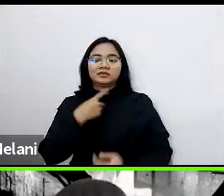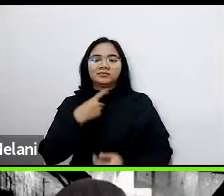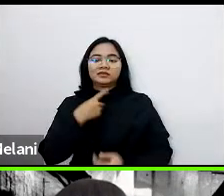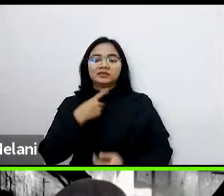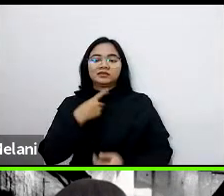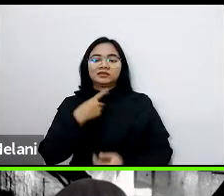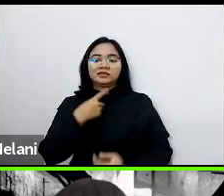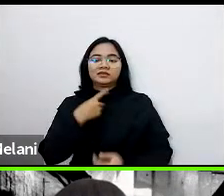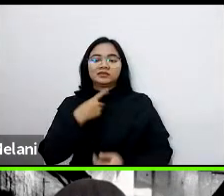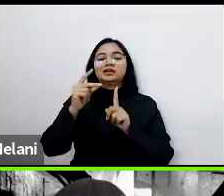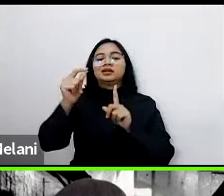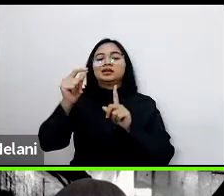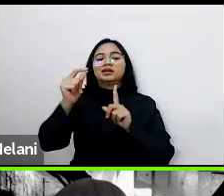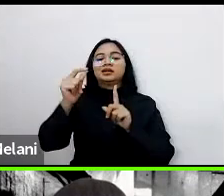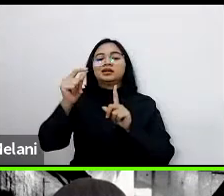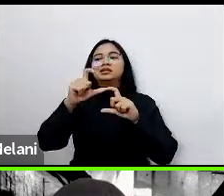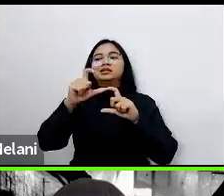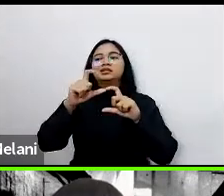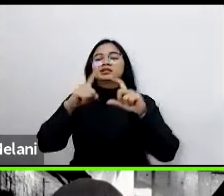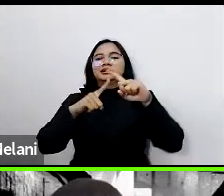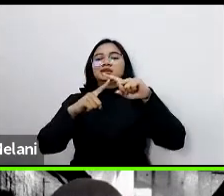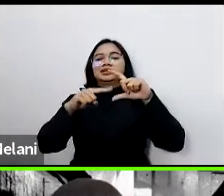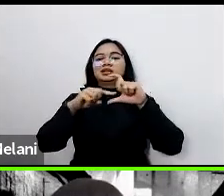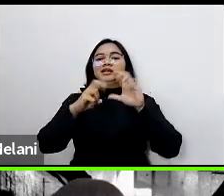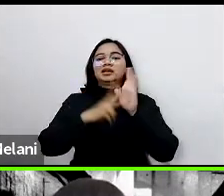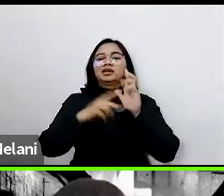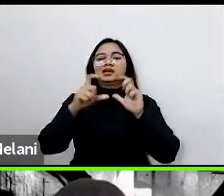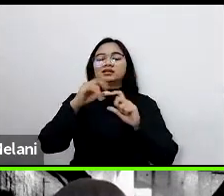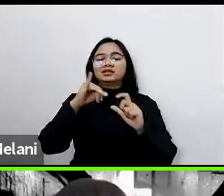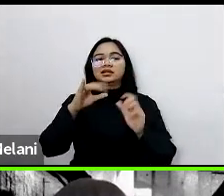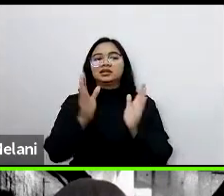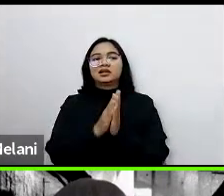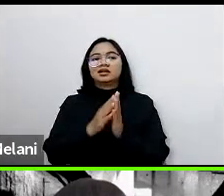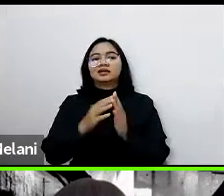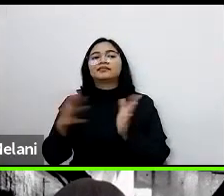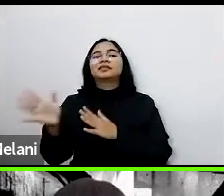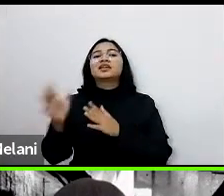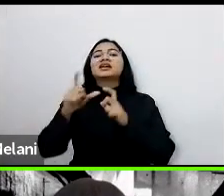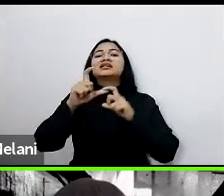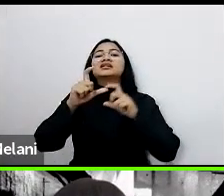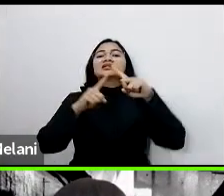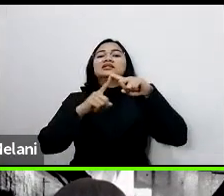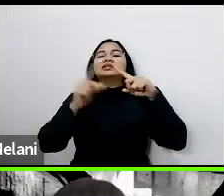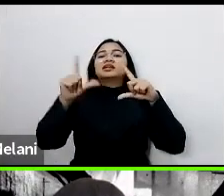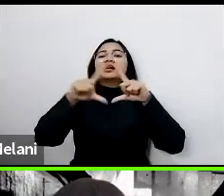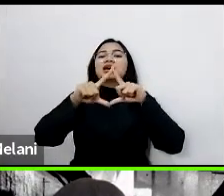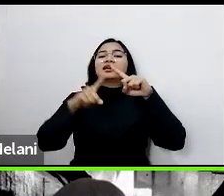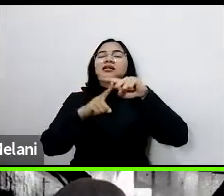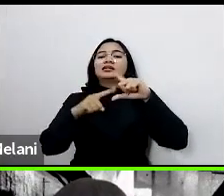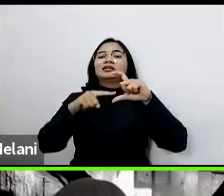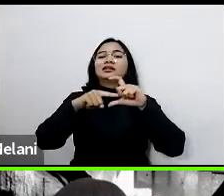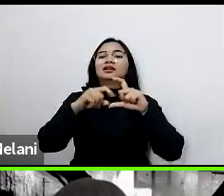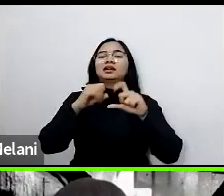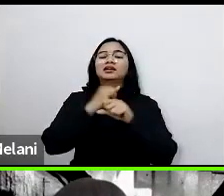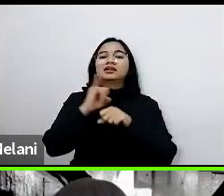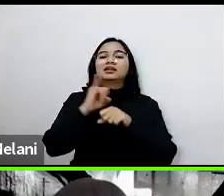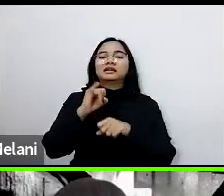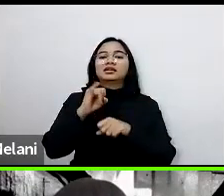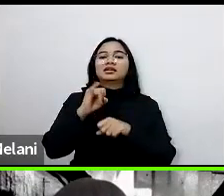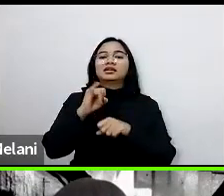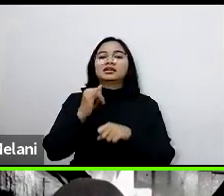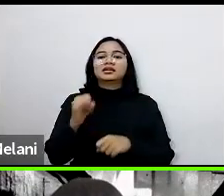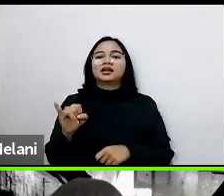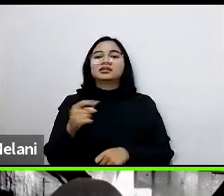dan strategi yang saya pilih bersama teman-teman, saya juga ingin berefleksi sedikit soal